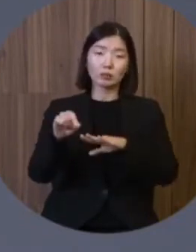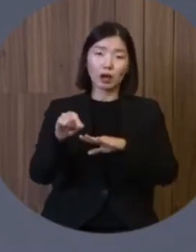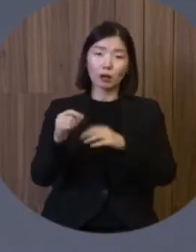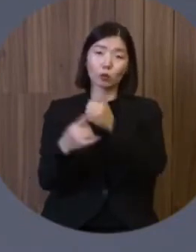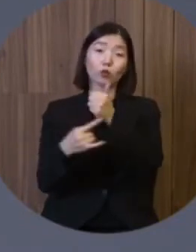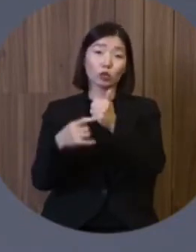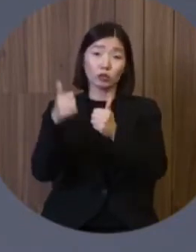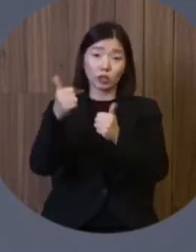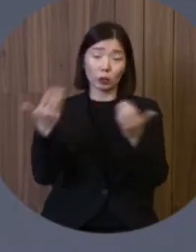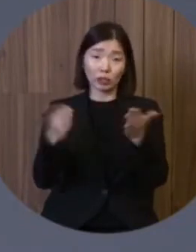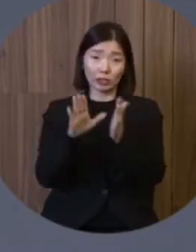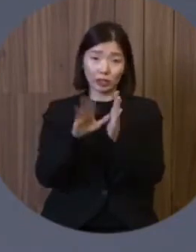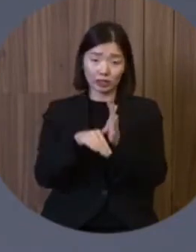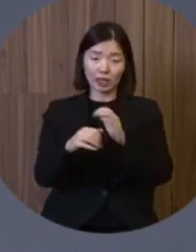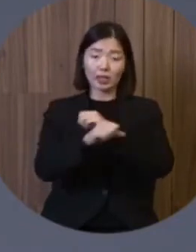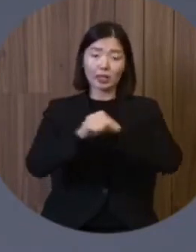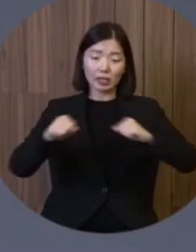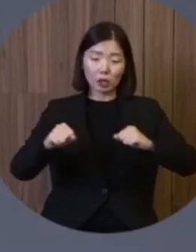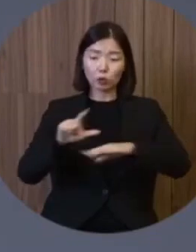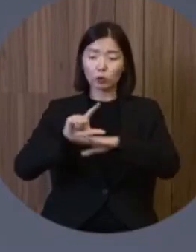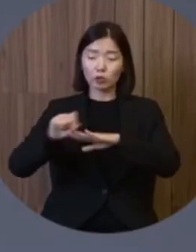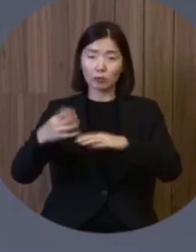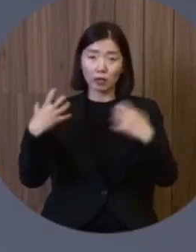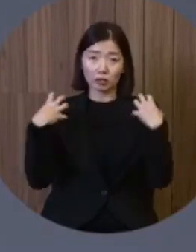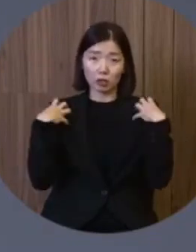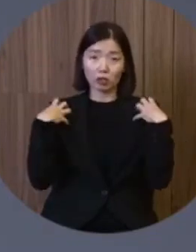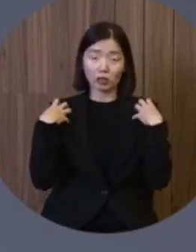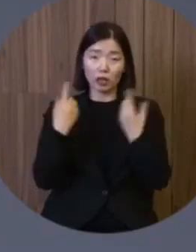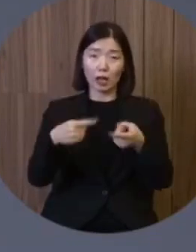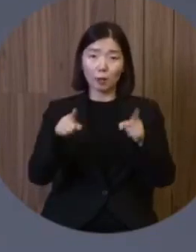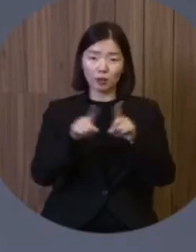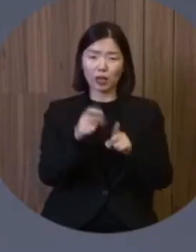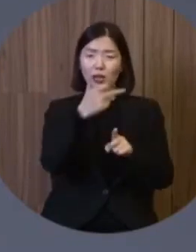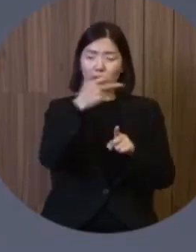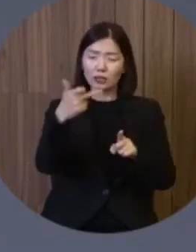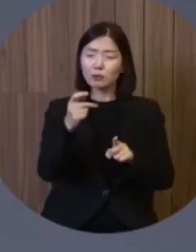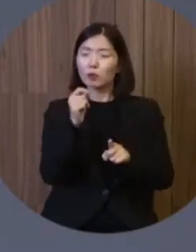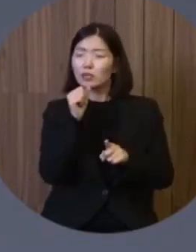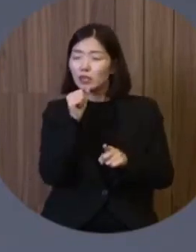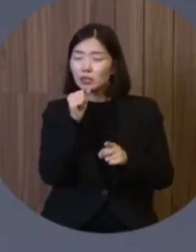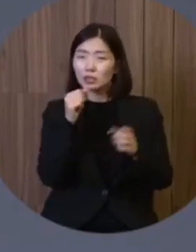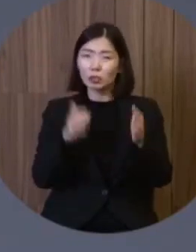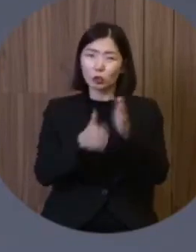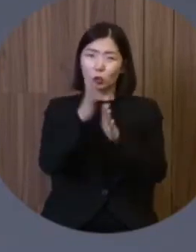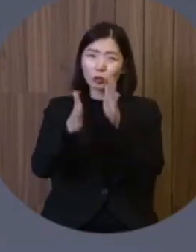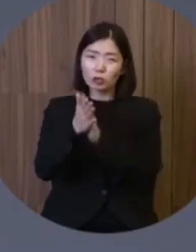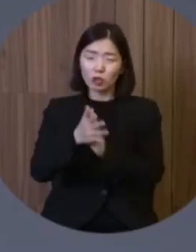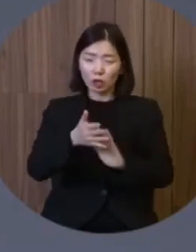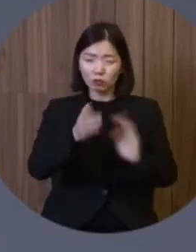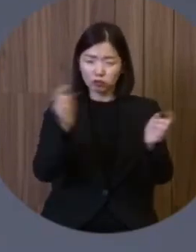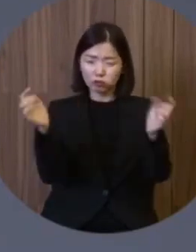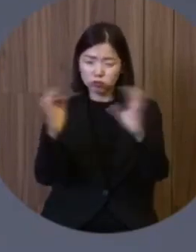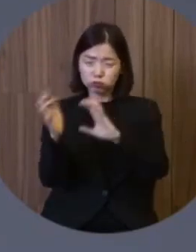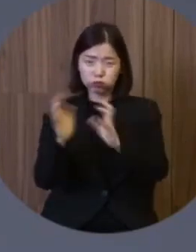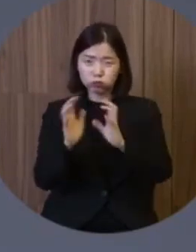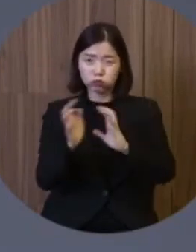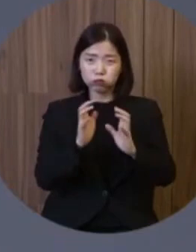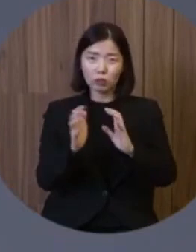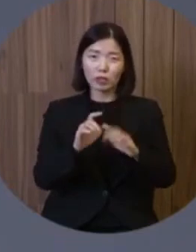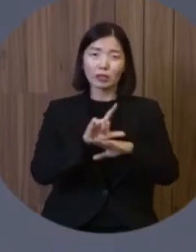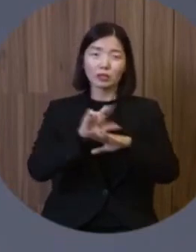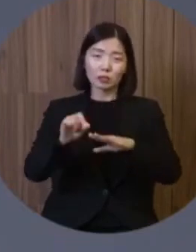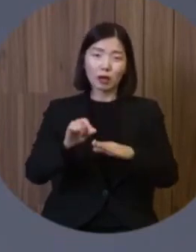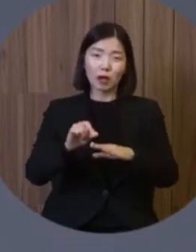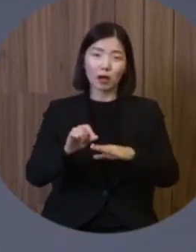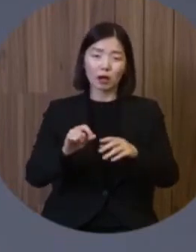위원장으로 광역단체와 기초단체가 또 대도시와 소도시가 첨예하게 맞섰던